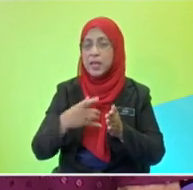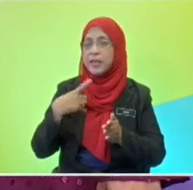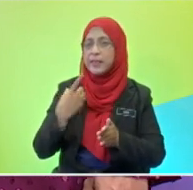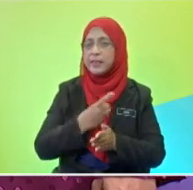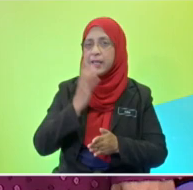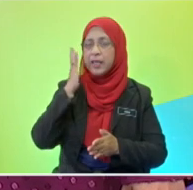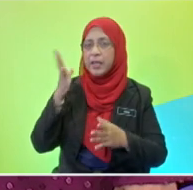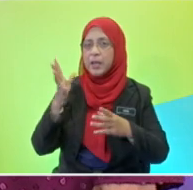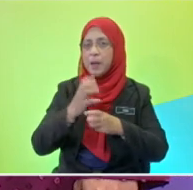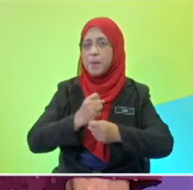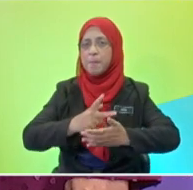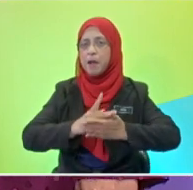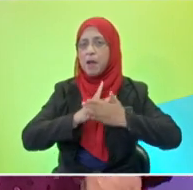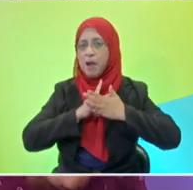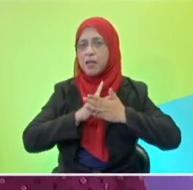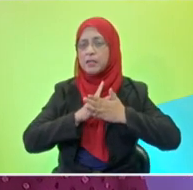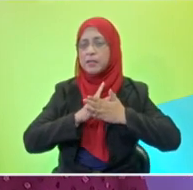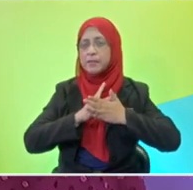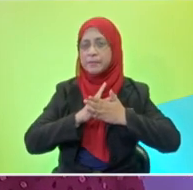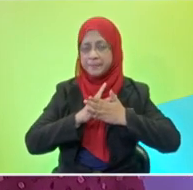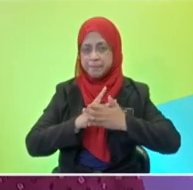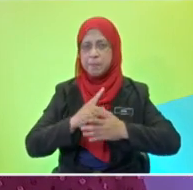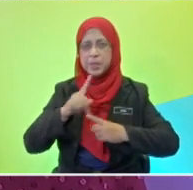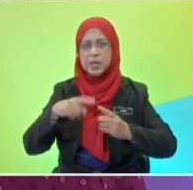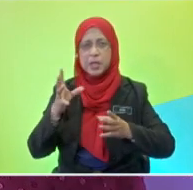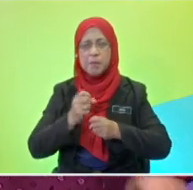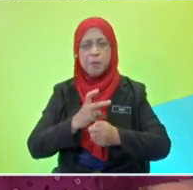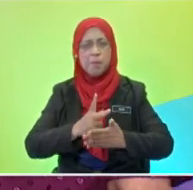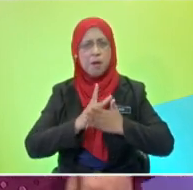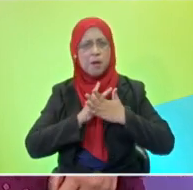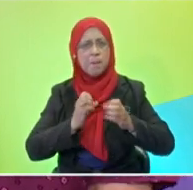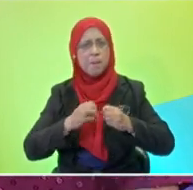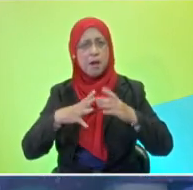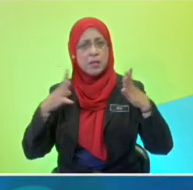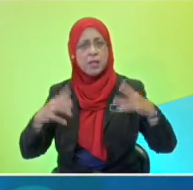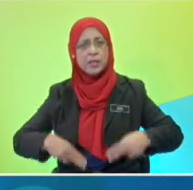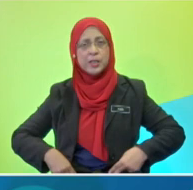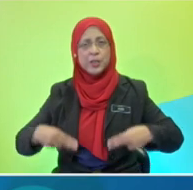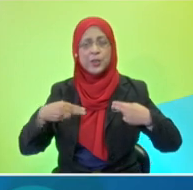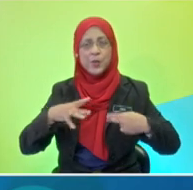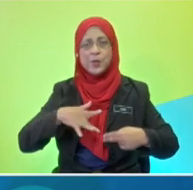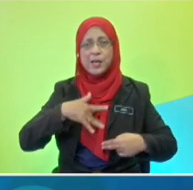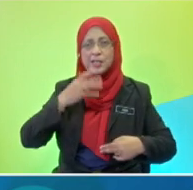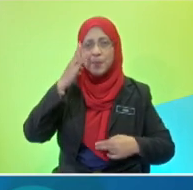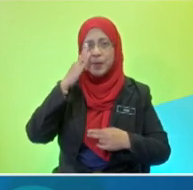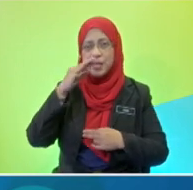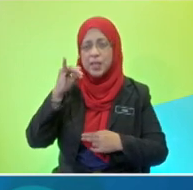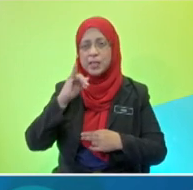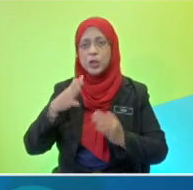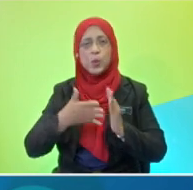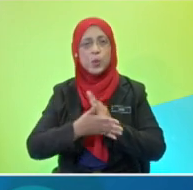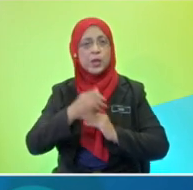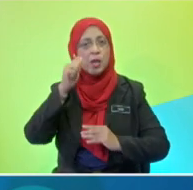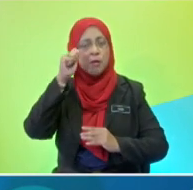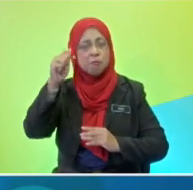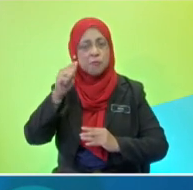ganjaran pahala di akhirat kelak dan dapat banyak ganjaran pahala hidup kita pun terasa diberkati oleh Allah perjalanan